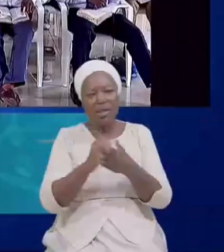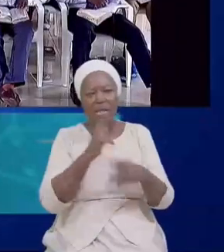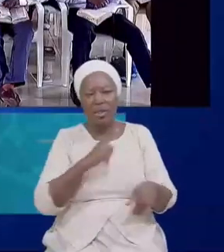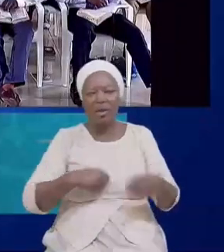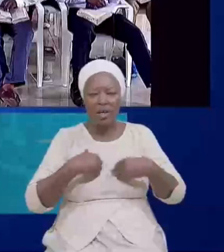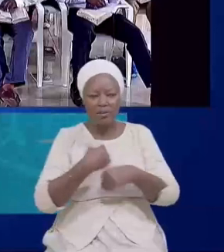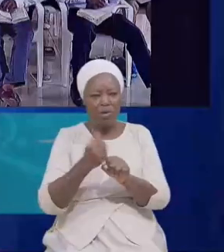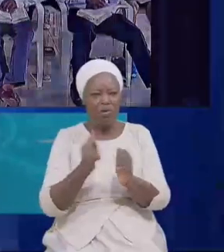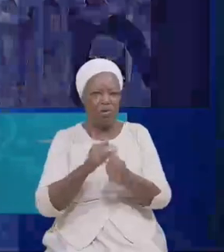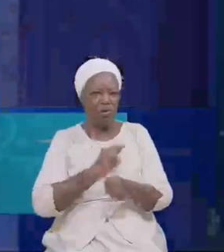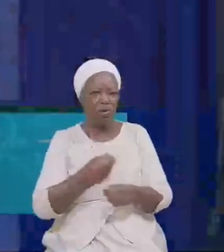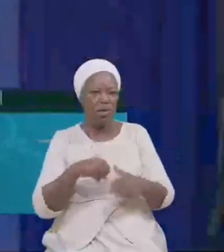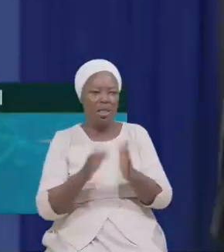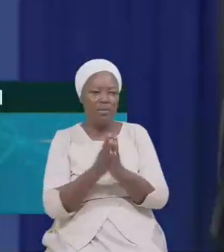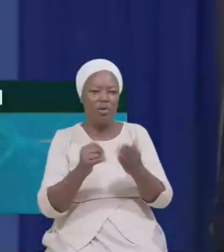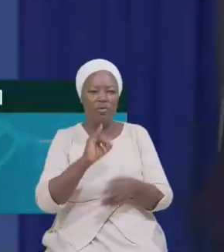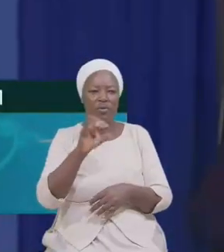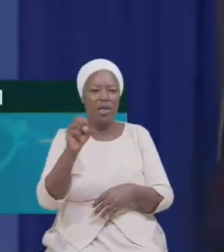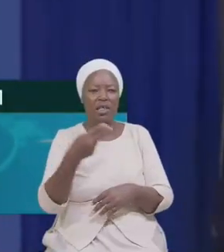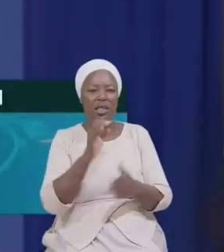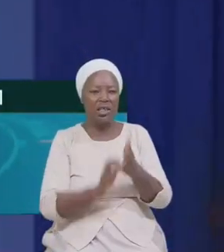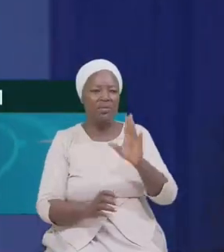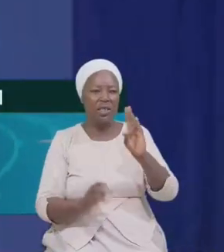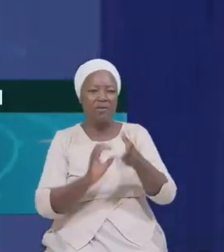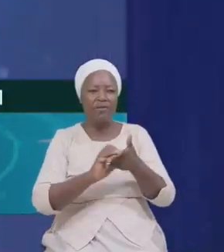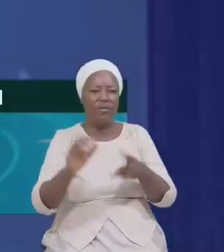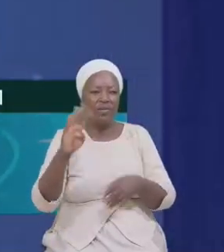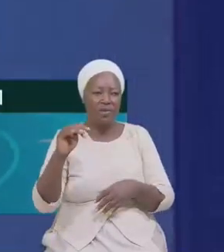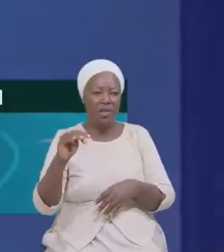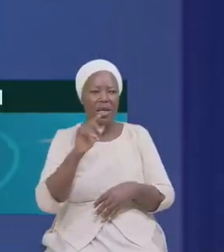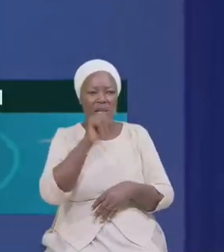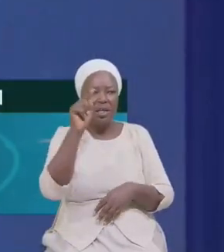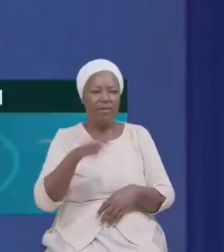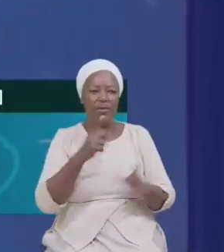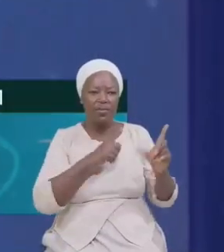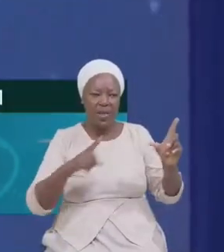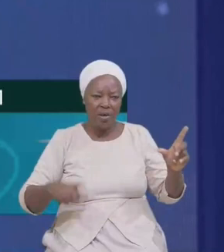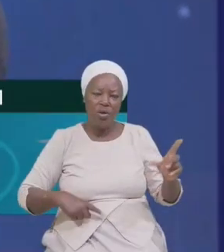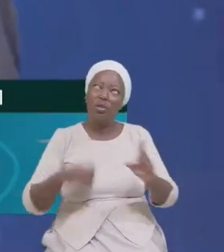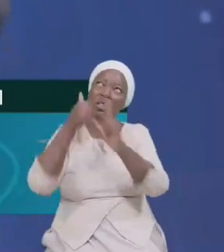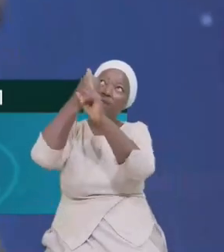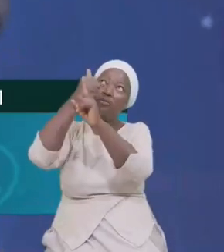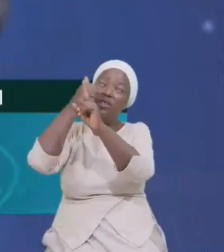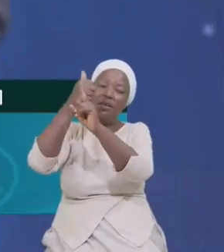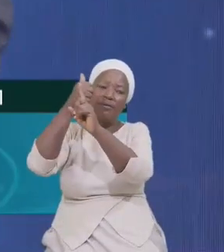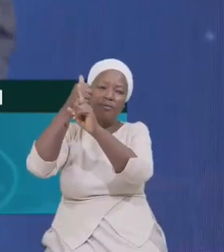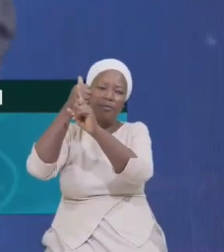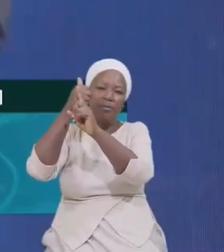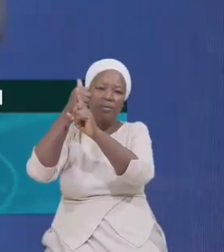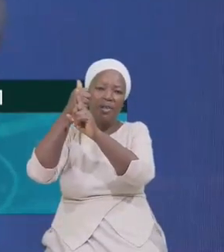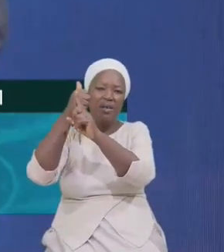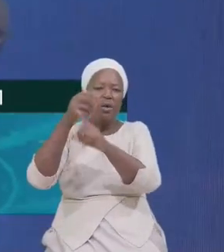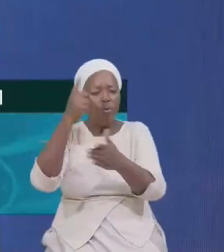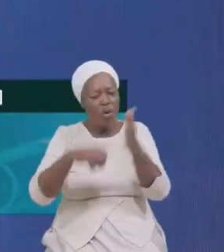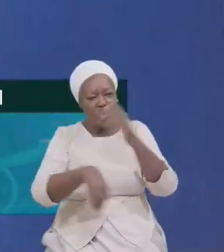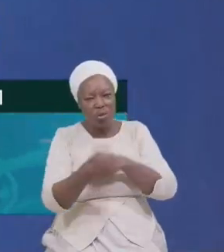Ésaïe au chapitre 7, dans le verset 14, il dit, c'est pourquoi le Seigneur lui-même, d'autres ne peuvent